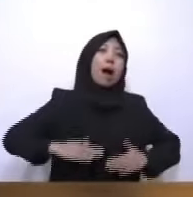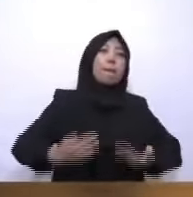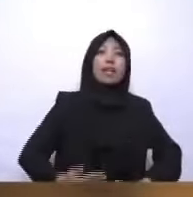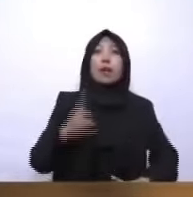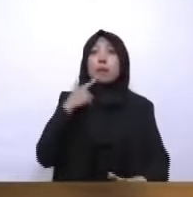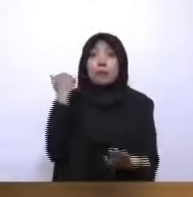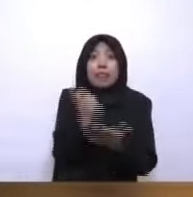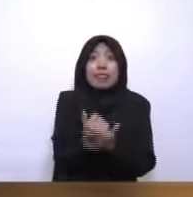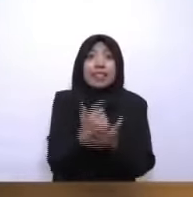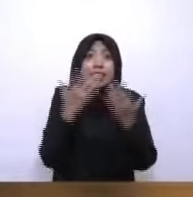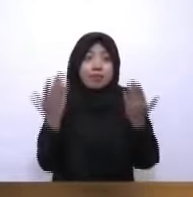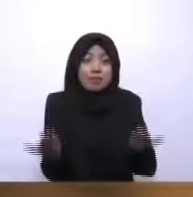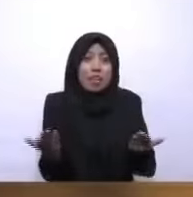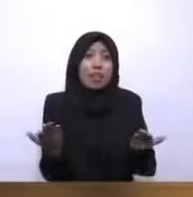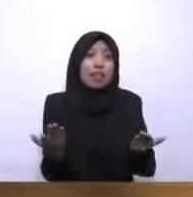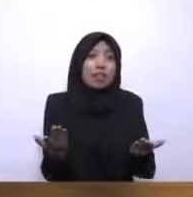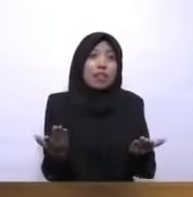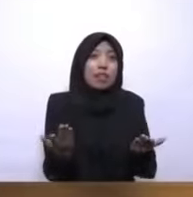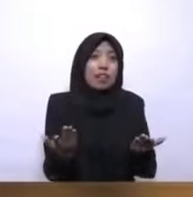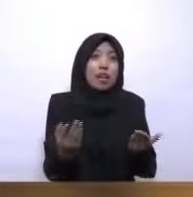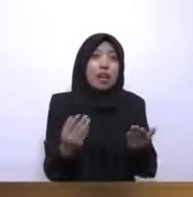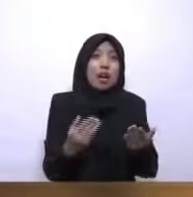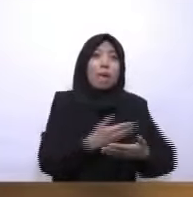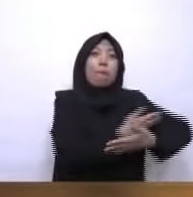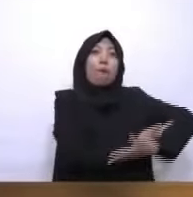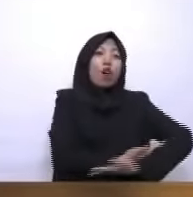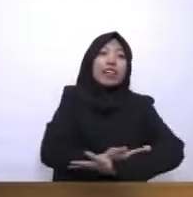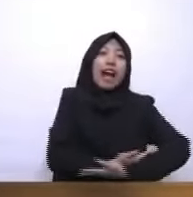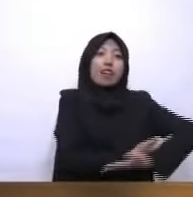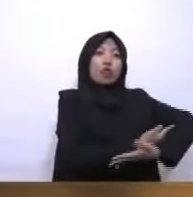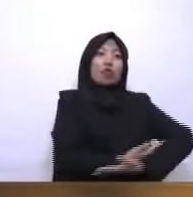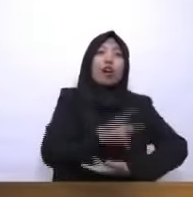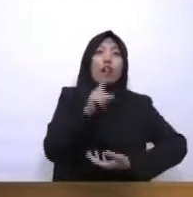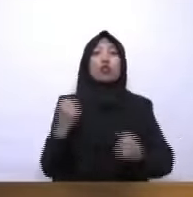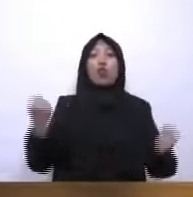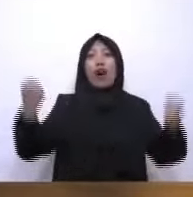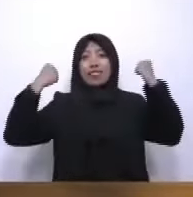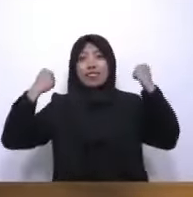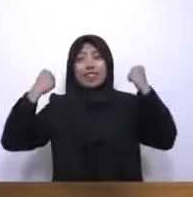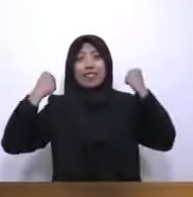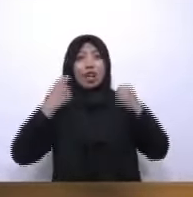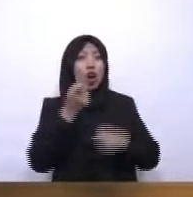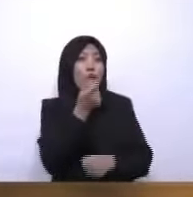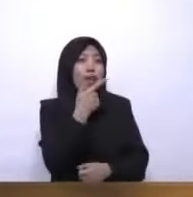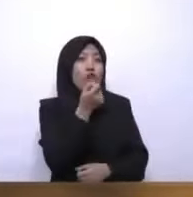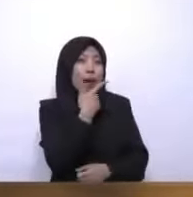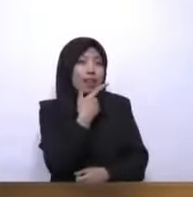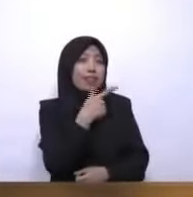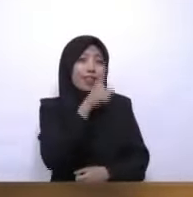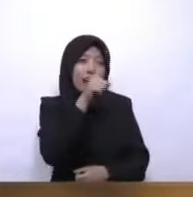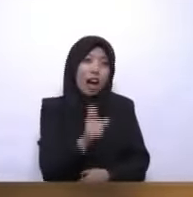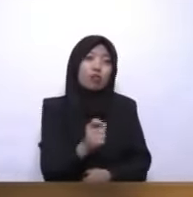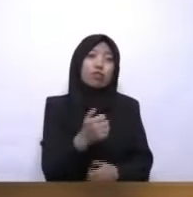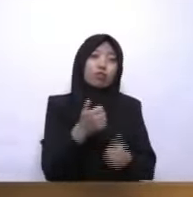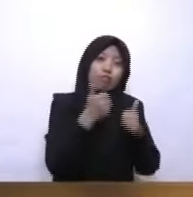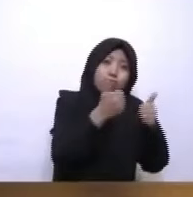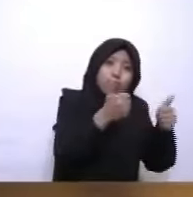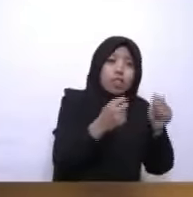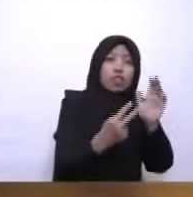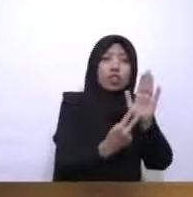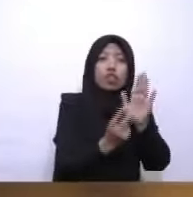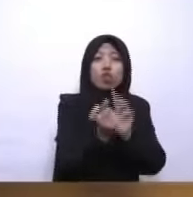adalah memperkuat posyandu, pelayanan posyandu, obat-obatannya, nutrisinya.